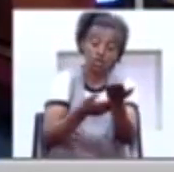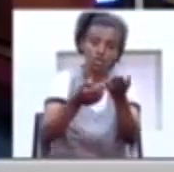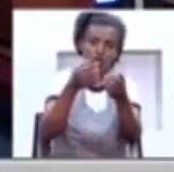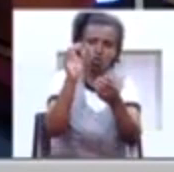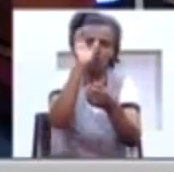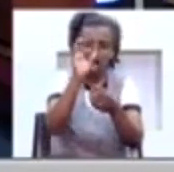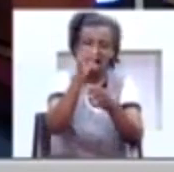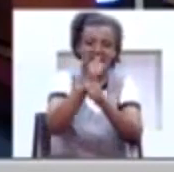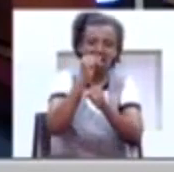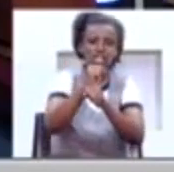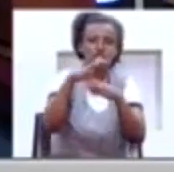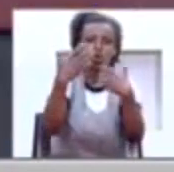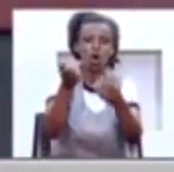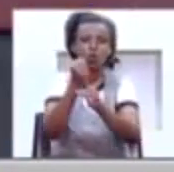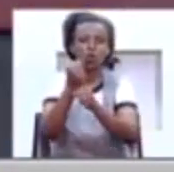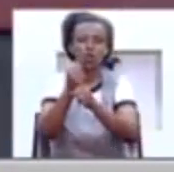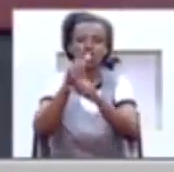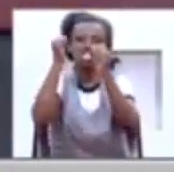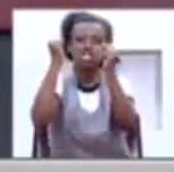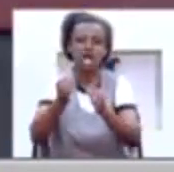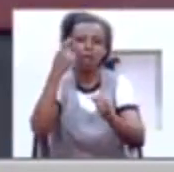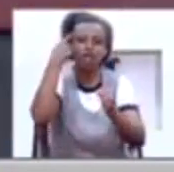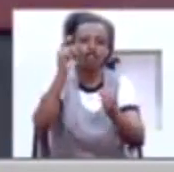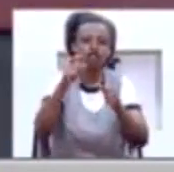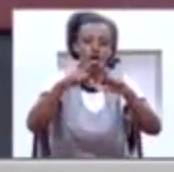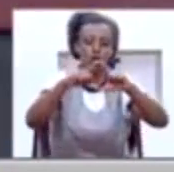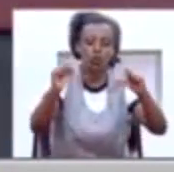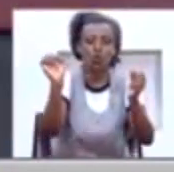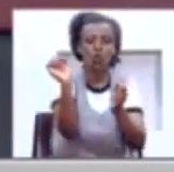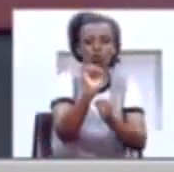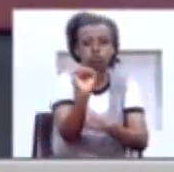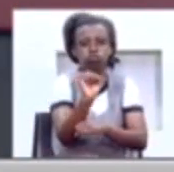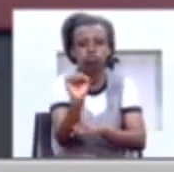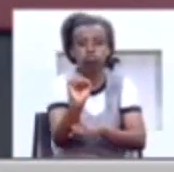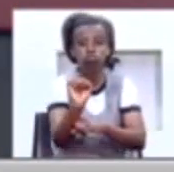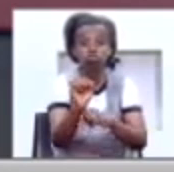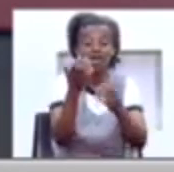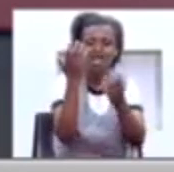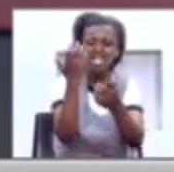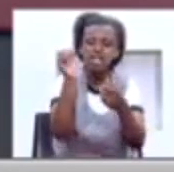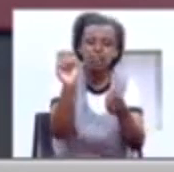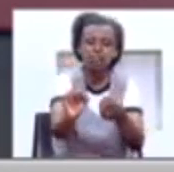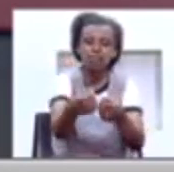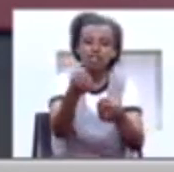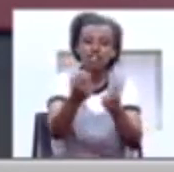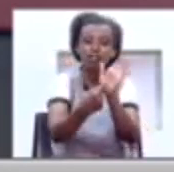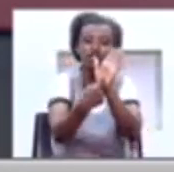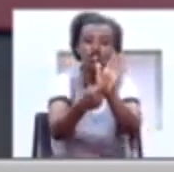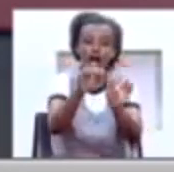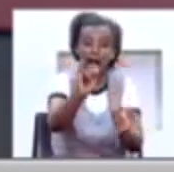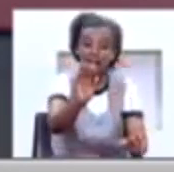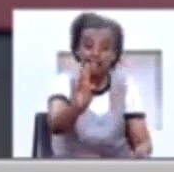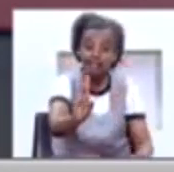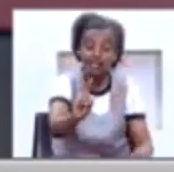akazi kugira ngo ujye gukorera ikizami cya permis nta handi washoboraga kugira icyo ujya kwaka serivisi yari yose uterekanye uterekanye